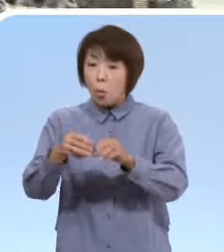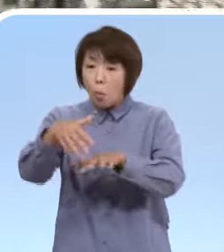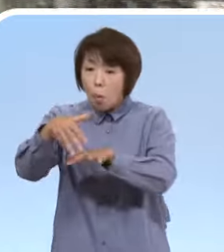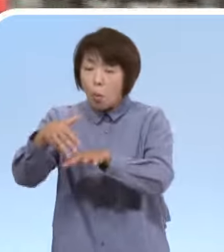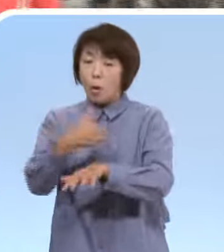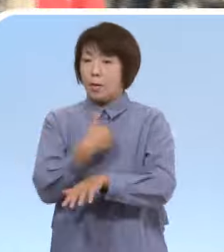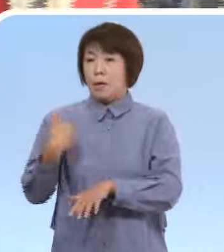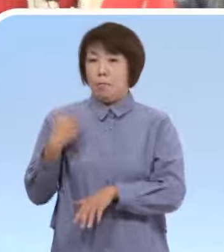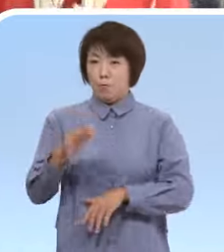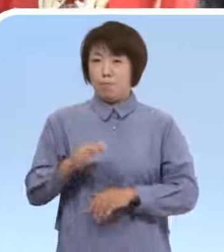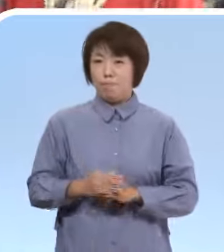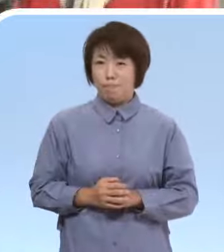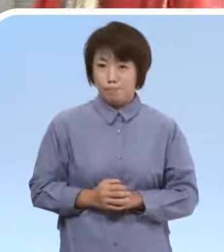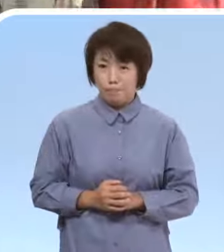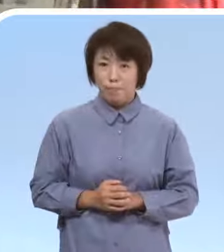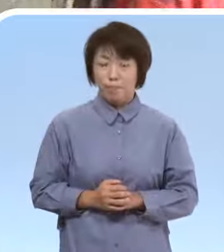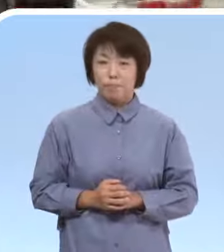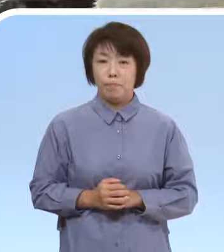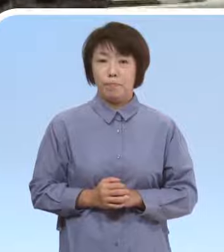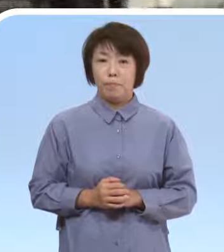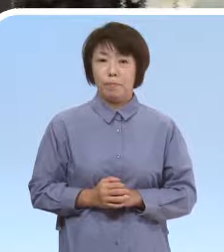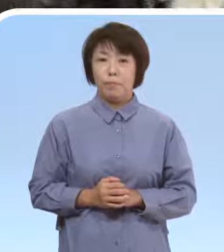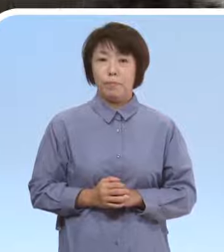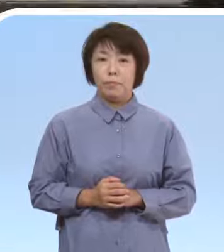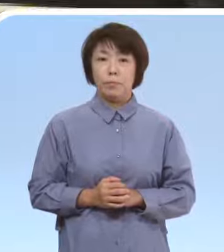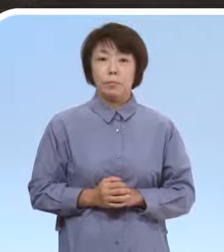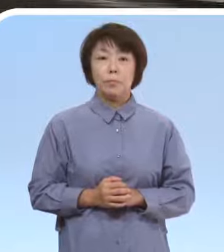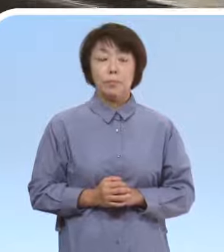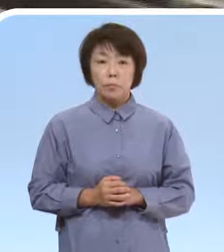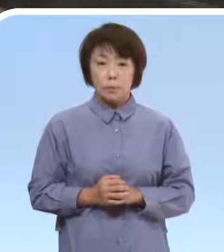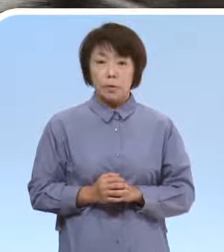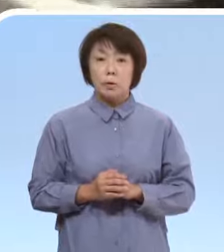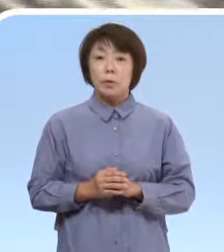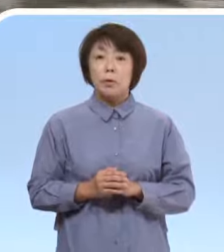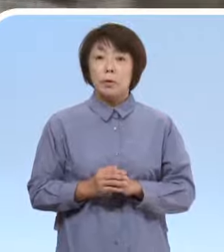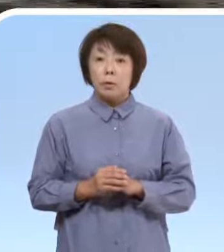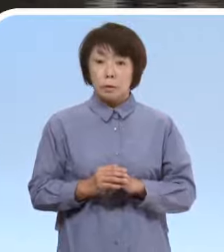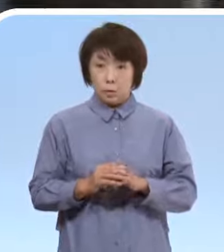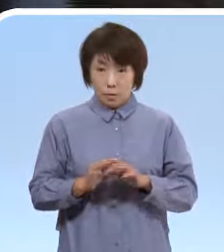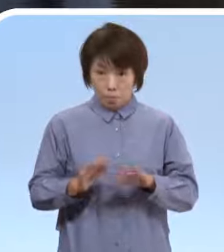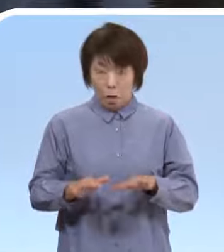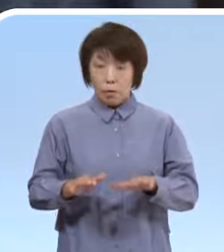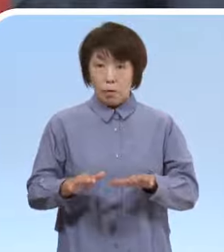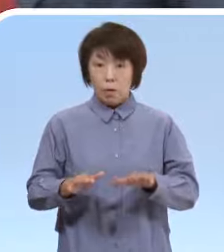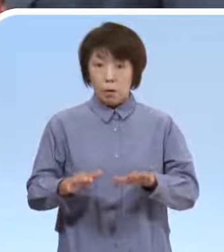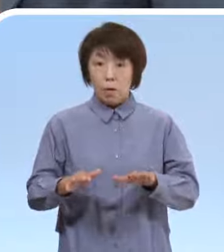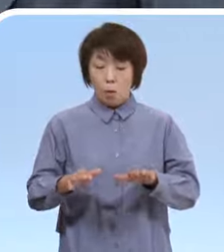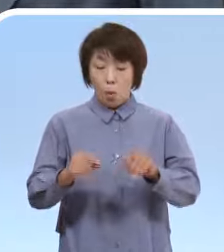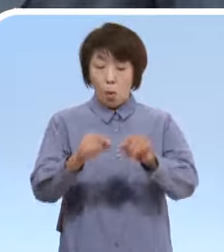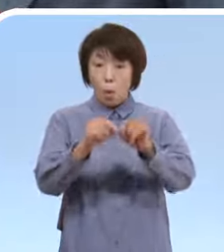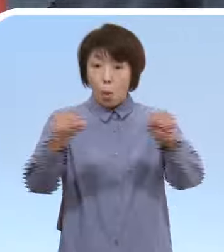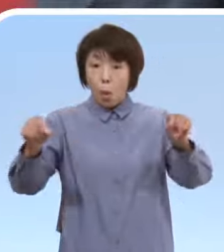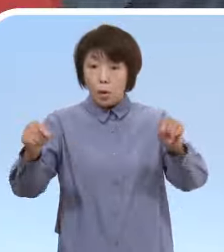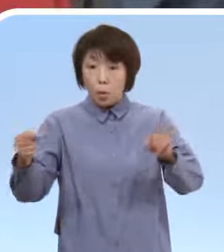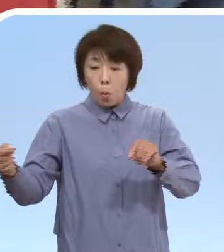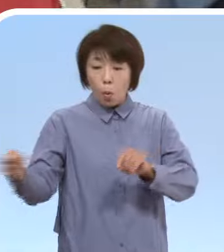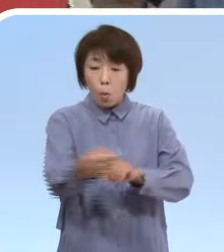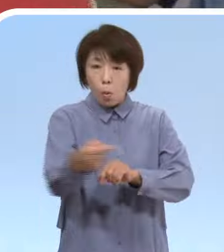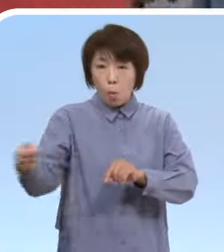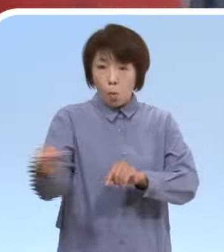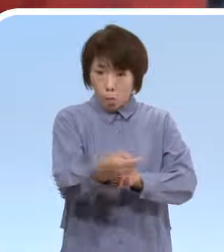るだよ。 本当だ。 まさに今織ってますよ。ここから横糸